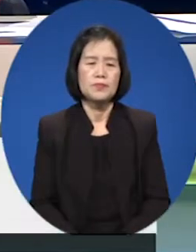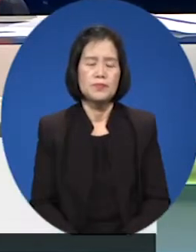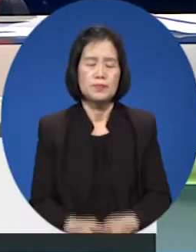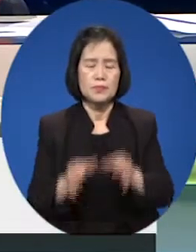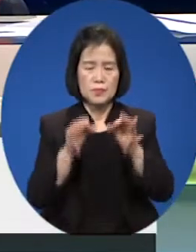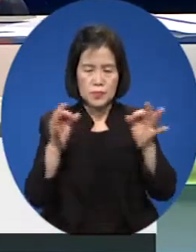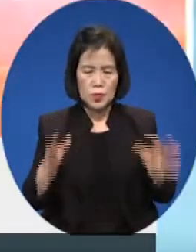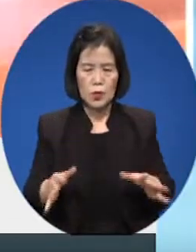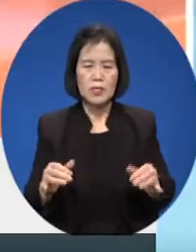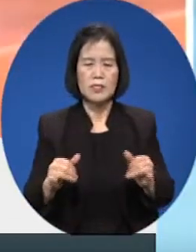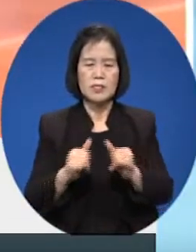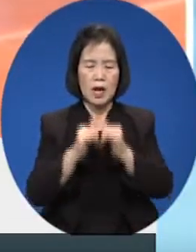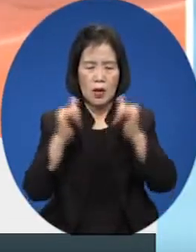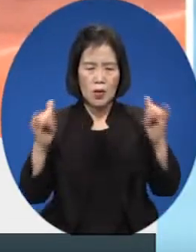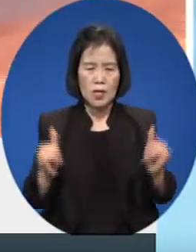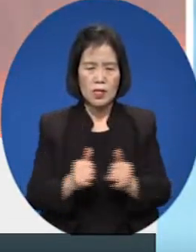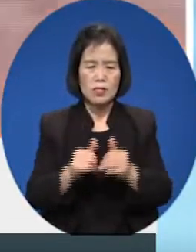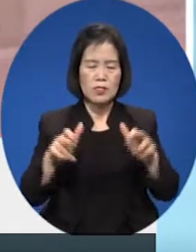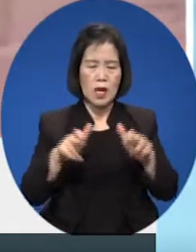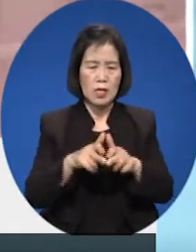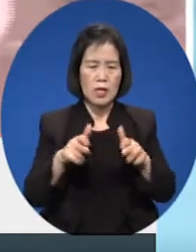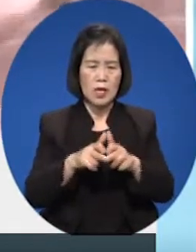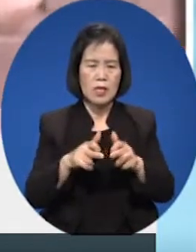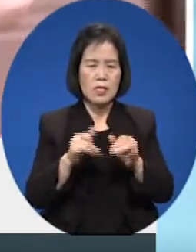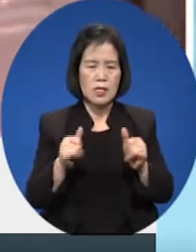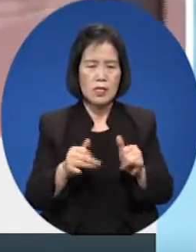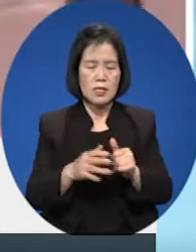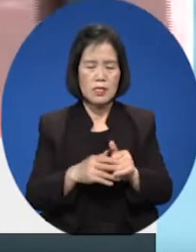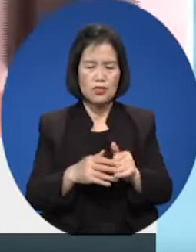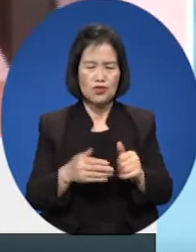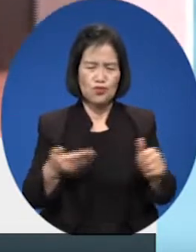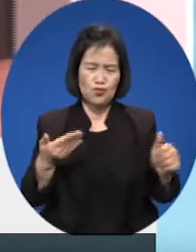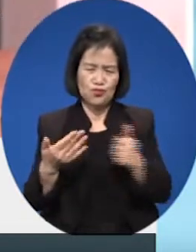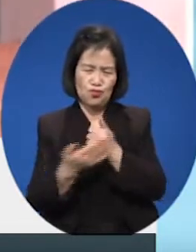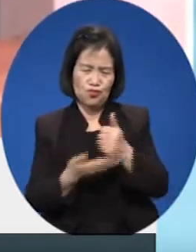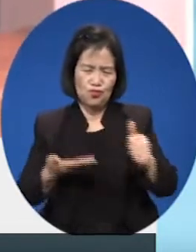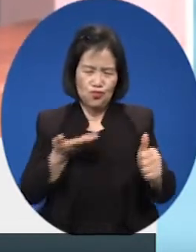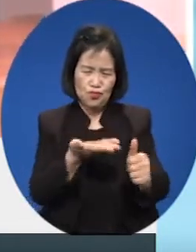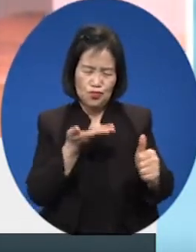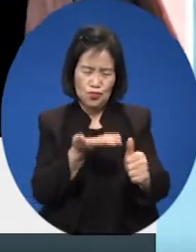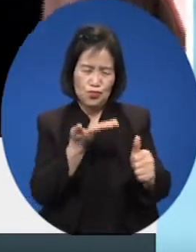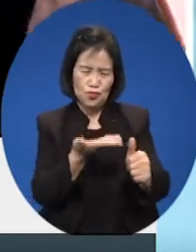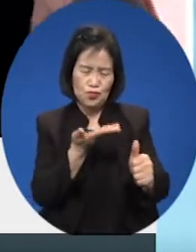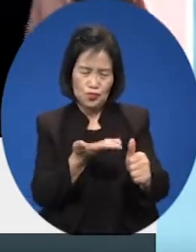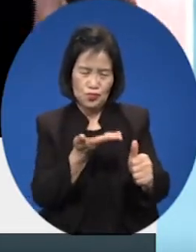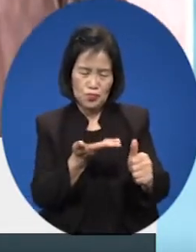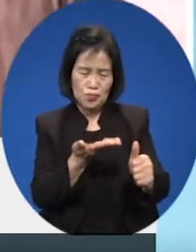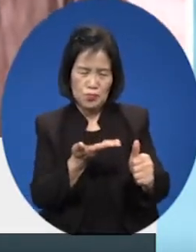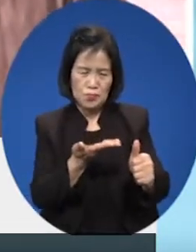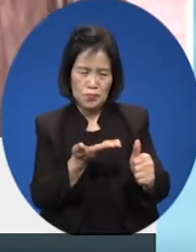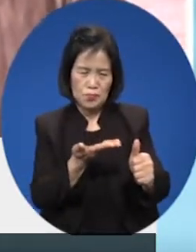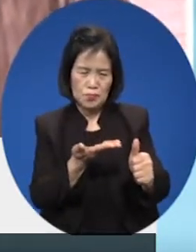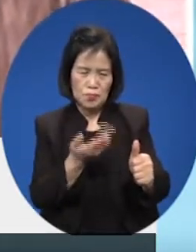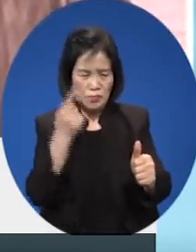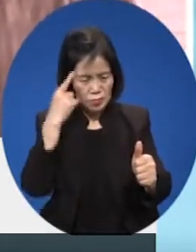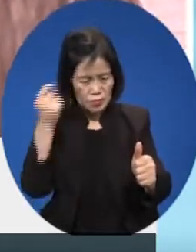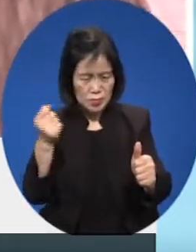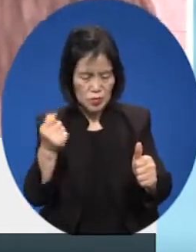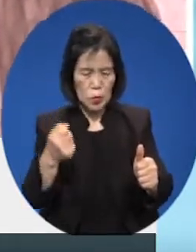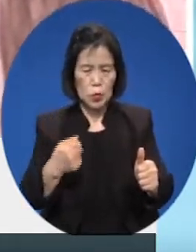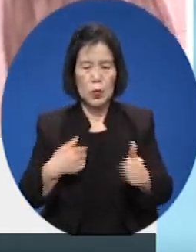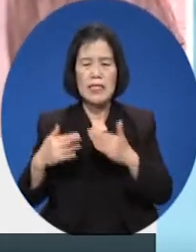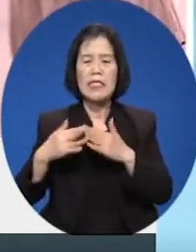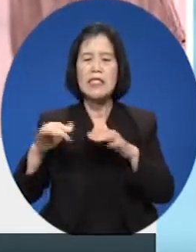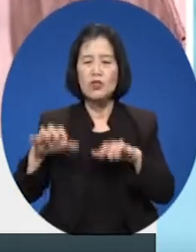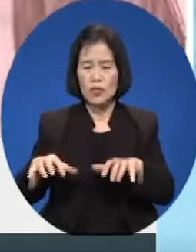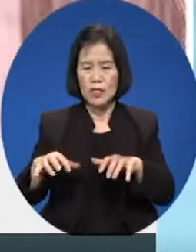그동안 우리 사회에서 장애인들은 하나의 시혜의 대상으로 알려져 있고요. 네. 우리의 이웃이라는